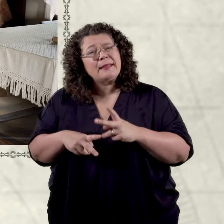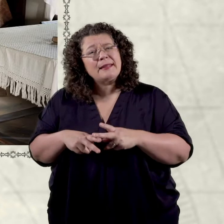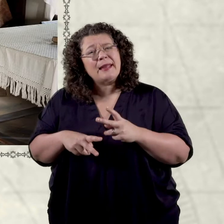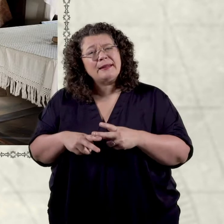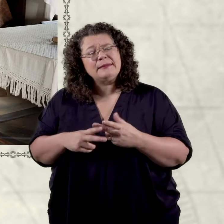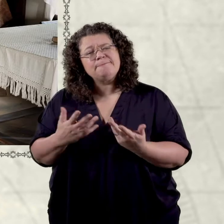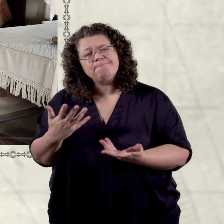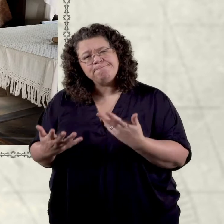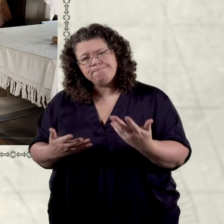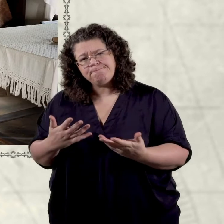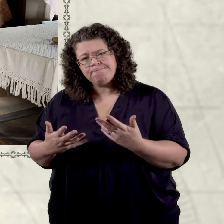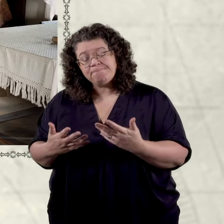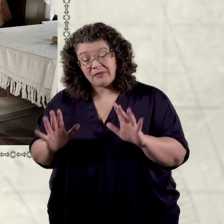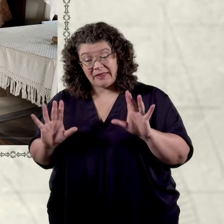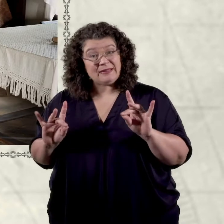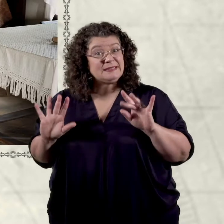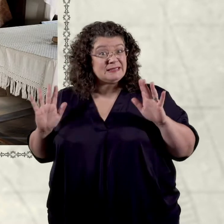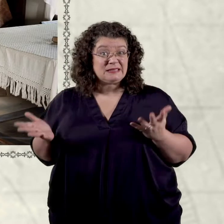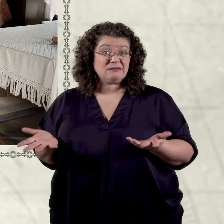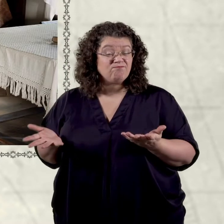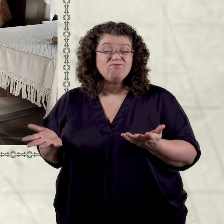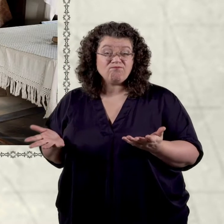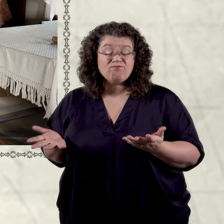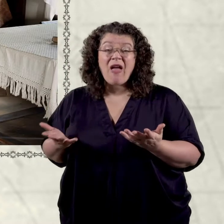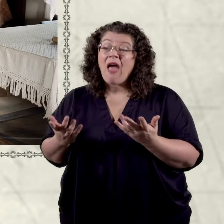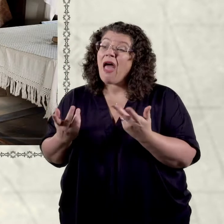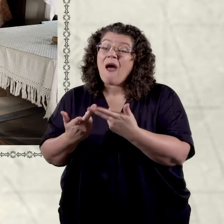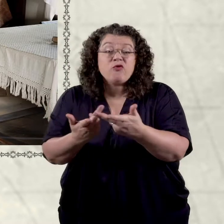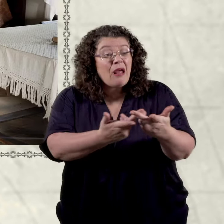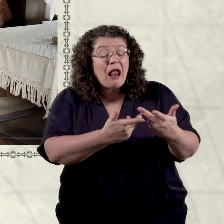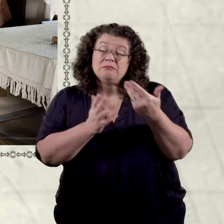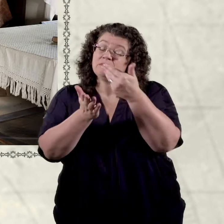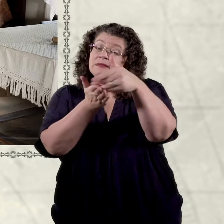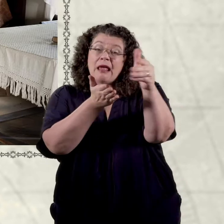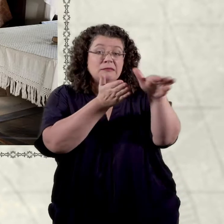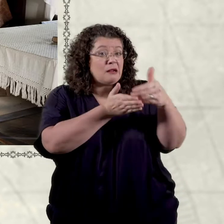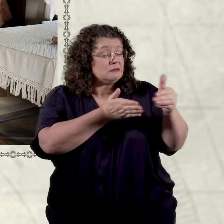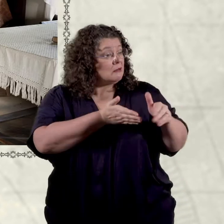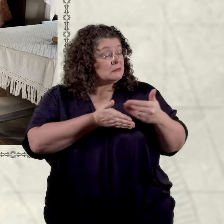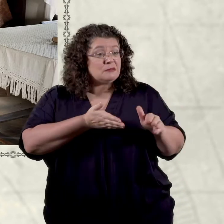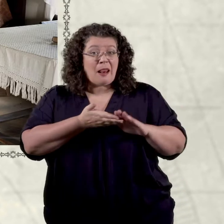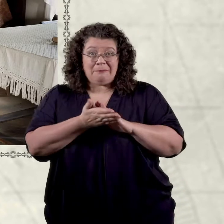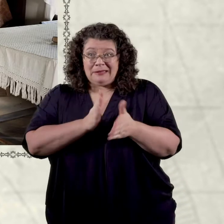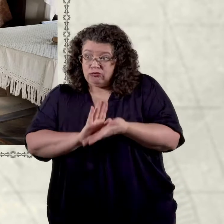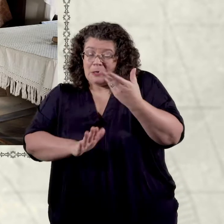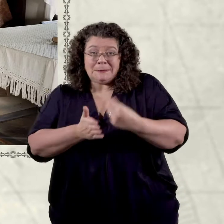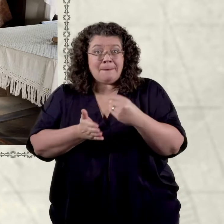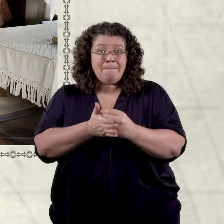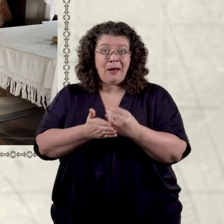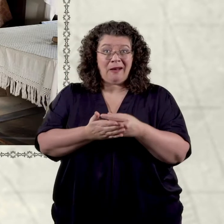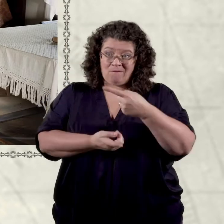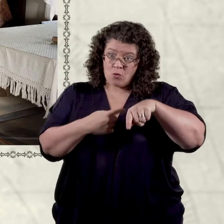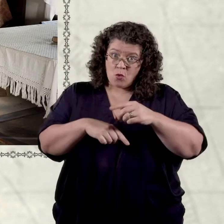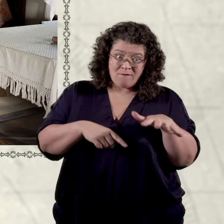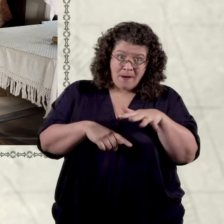A i fod yn holl onest, dyna fo. Dwi wedi gorfod gwerthu bob dim arall oedd gen i mwyn talu y 36 punt i fynd i Patagonia rwan